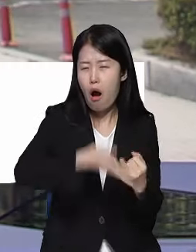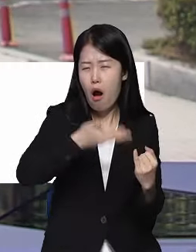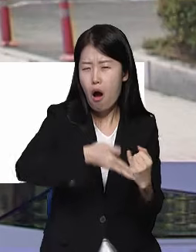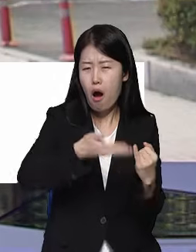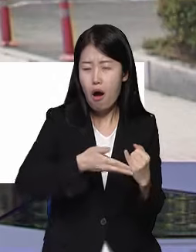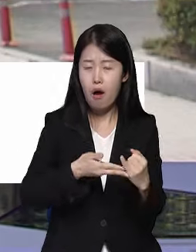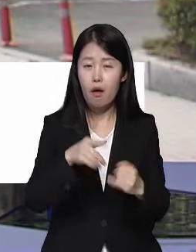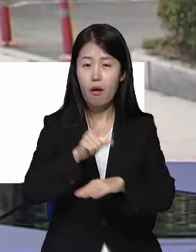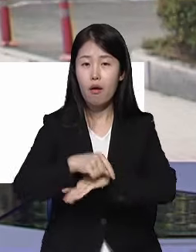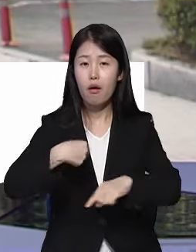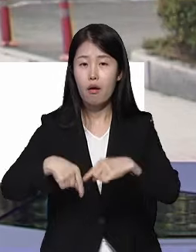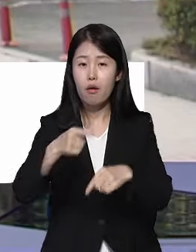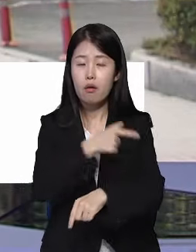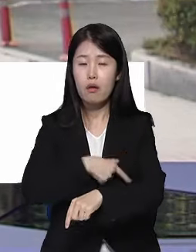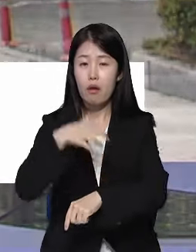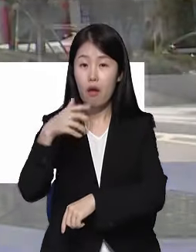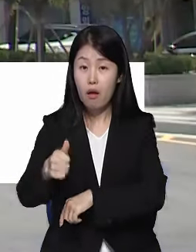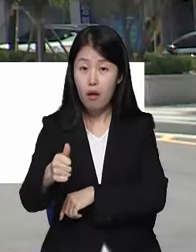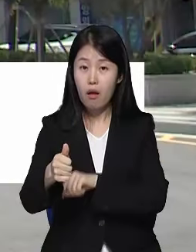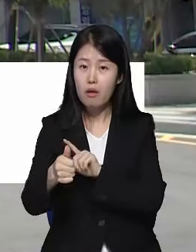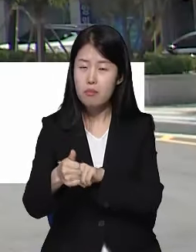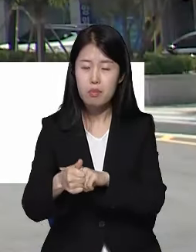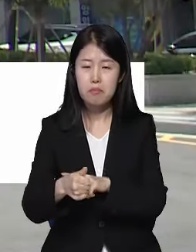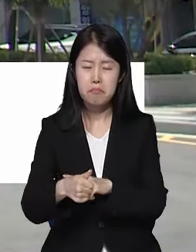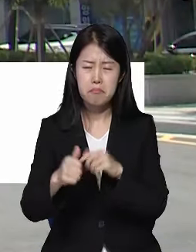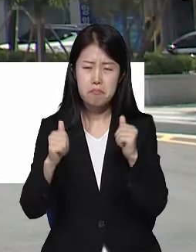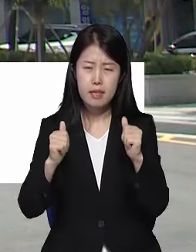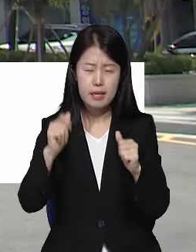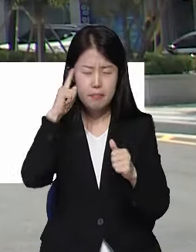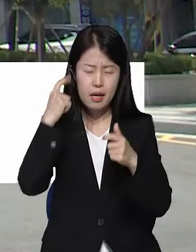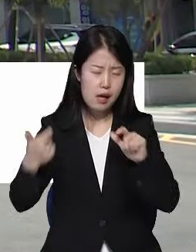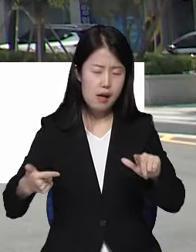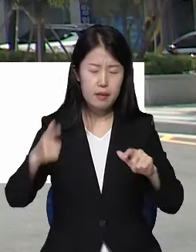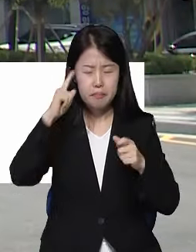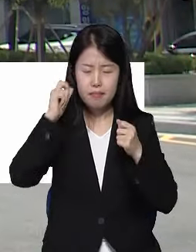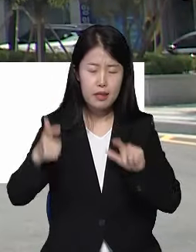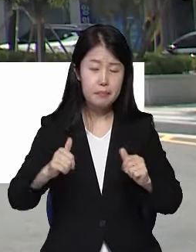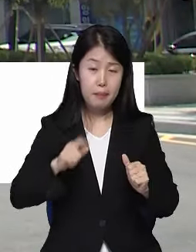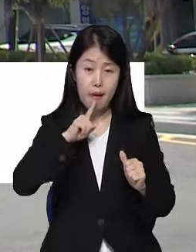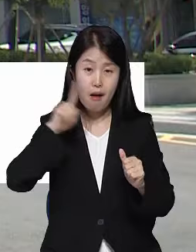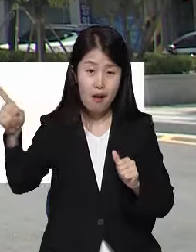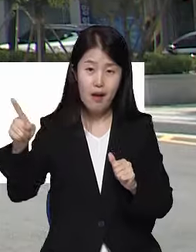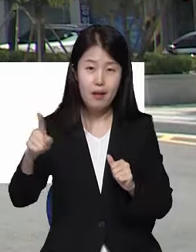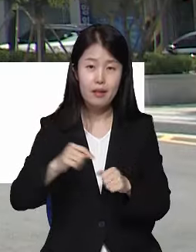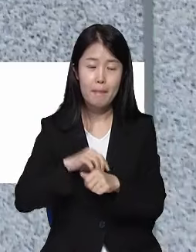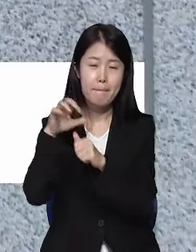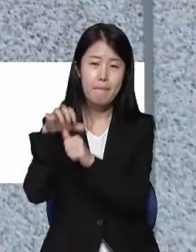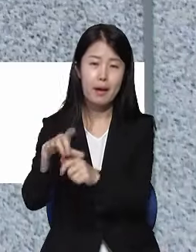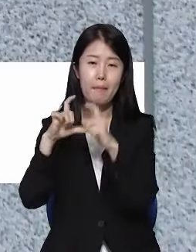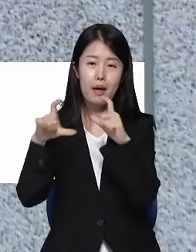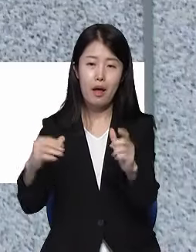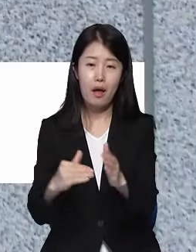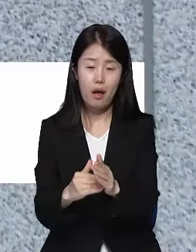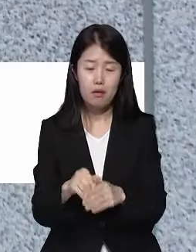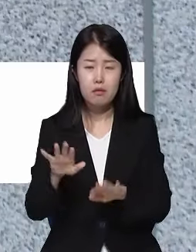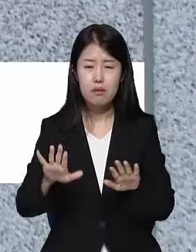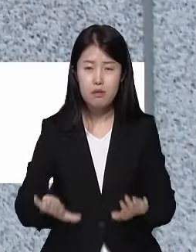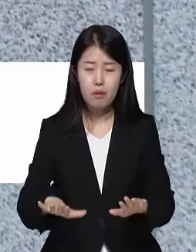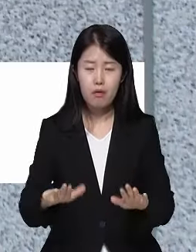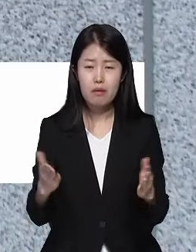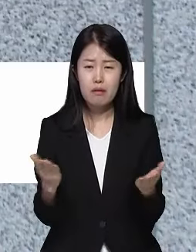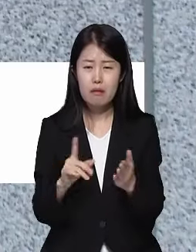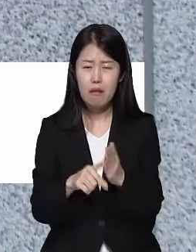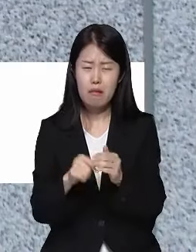항소심에서도 실형을 선고받았습니다. 광주지법 형사 2부는 업무상 위력 등에 의한 추행 등 혐의로